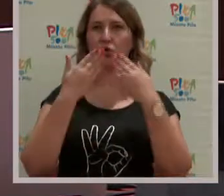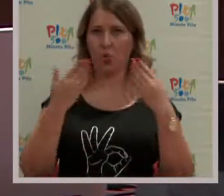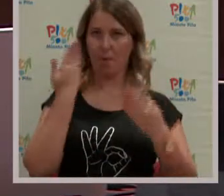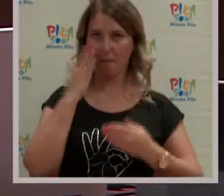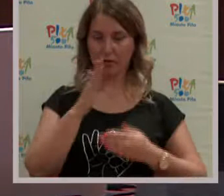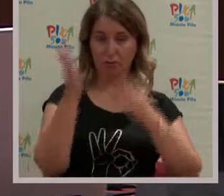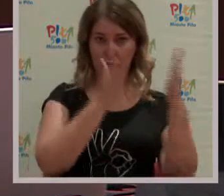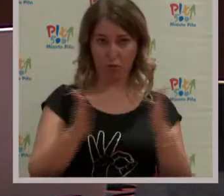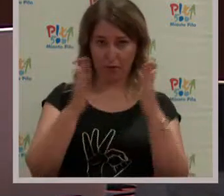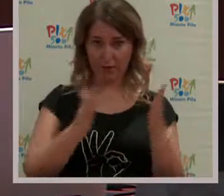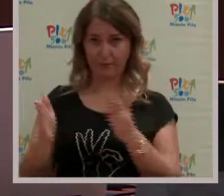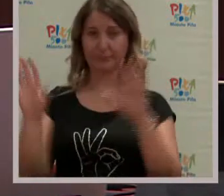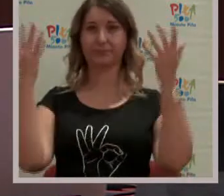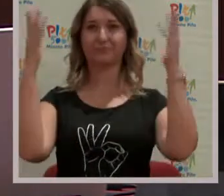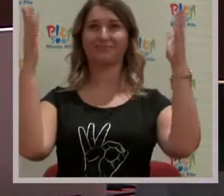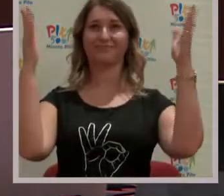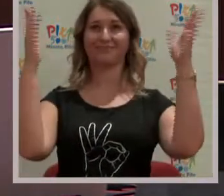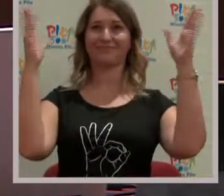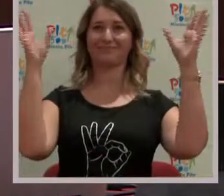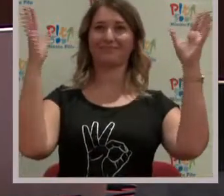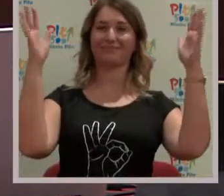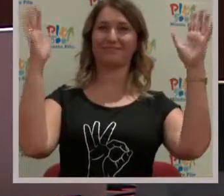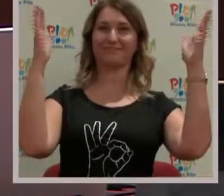Senioralnej i Społecznej. Dziękuję bardzo, panie senatorze.